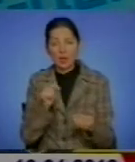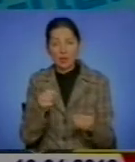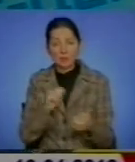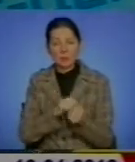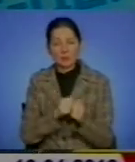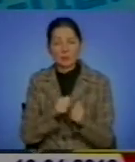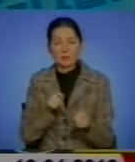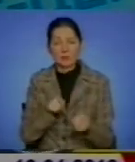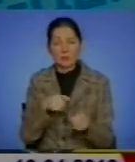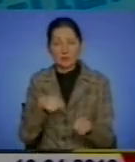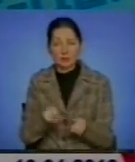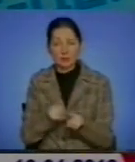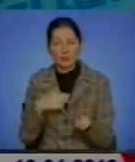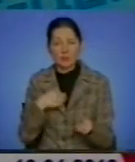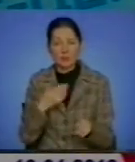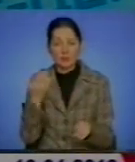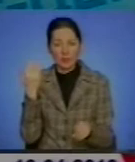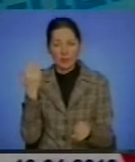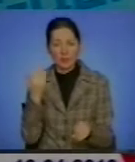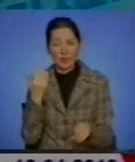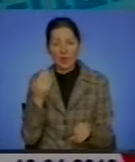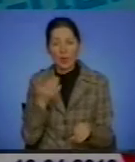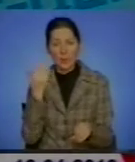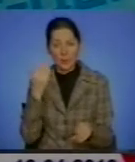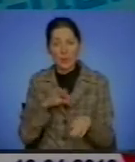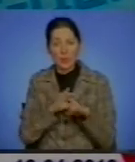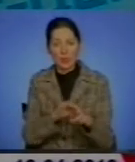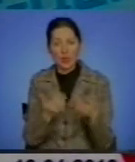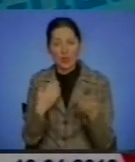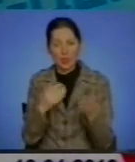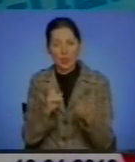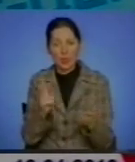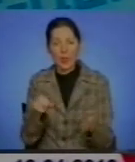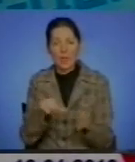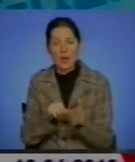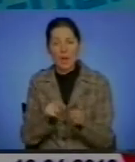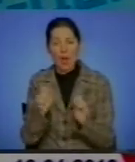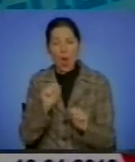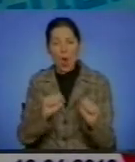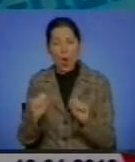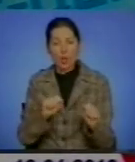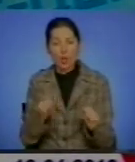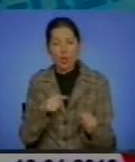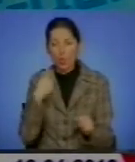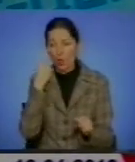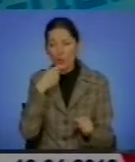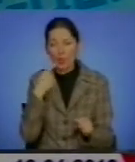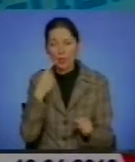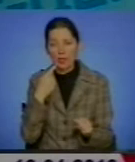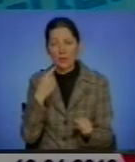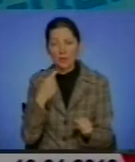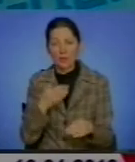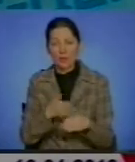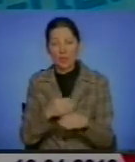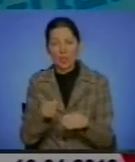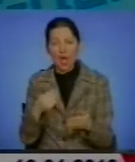роблю. Крім того, я попередньо проводив розмову з деякими представниками уряду щодо власне виділення цих